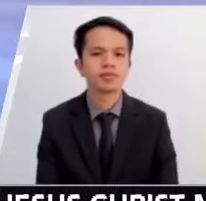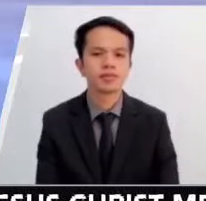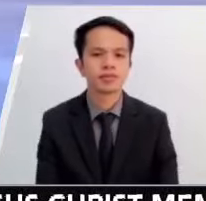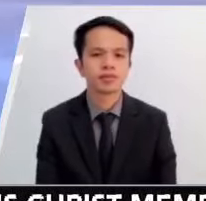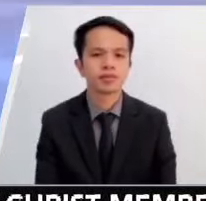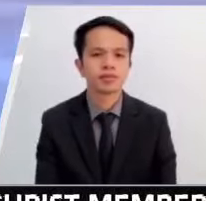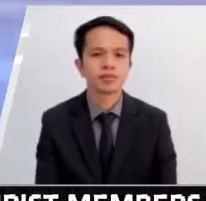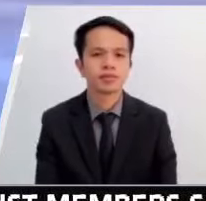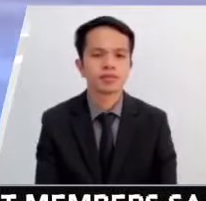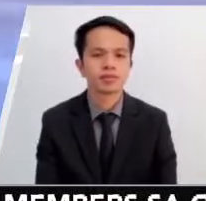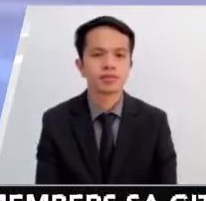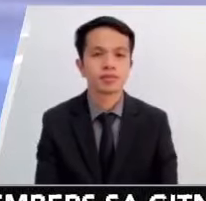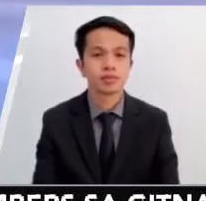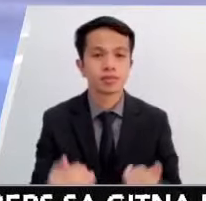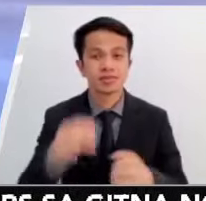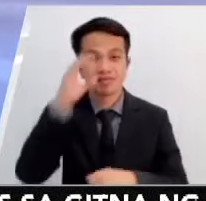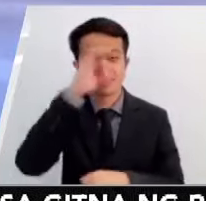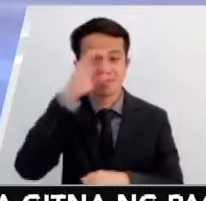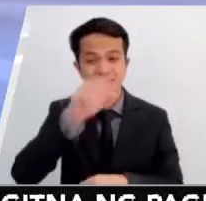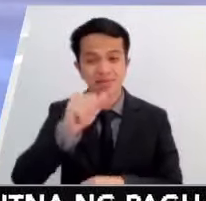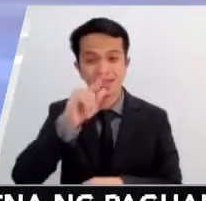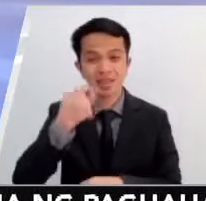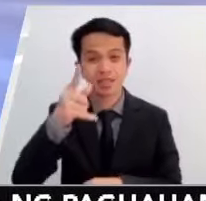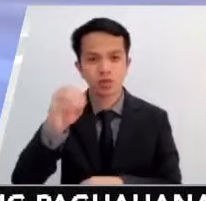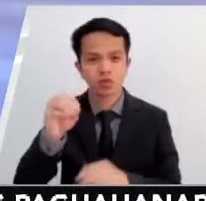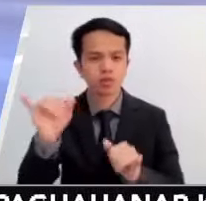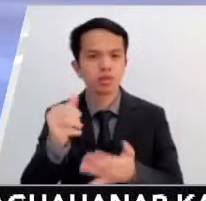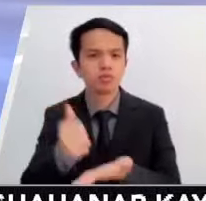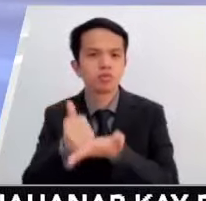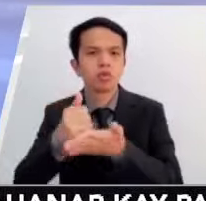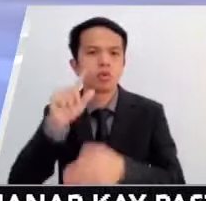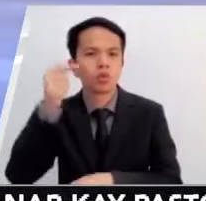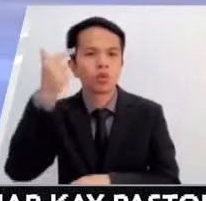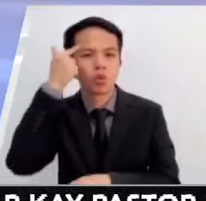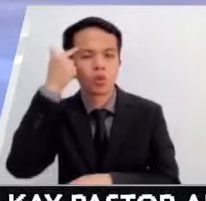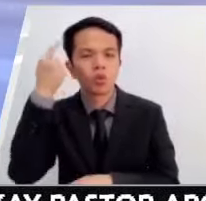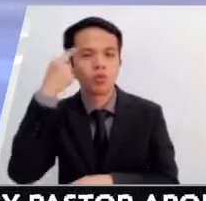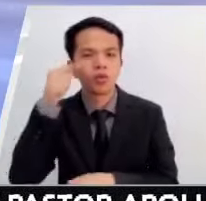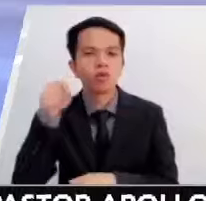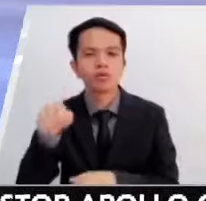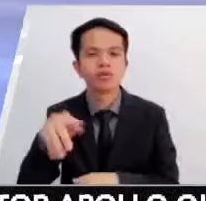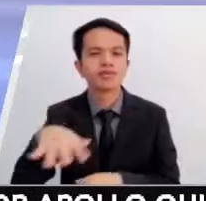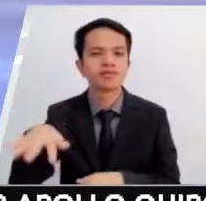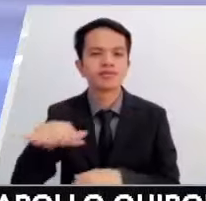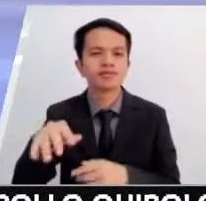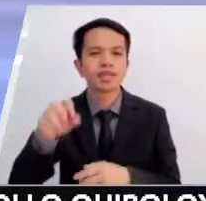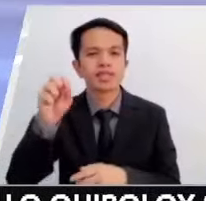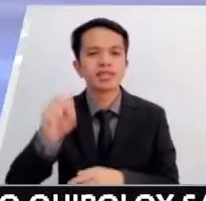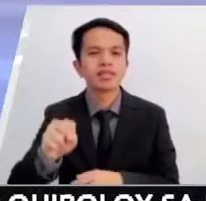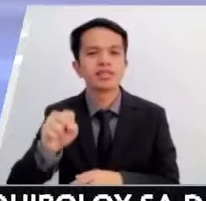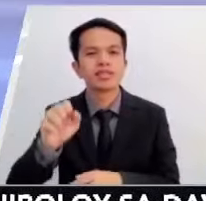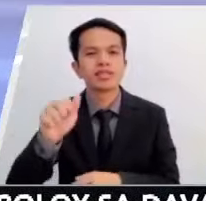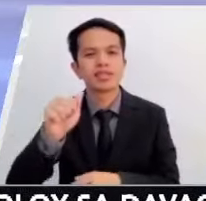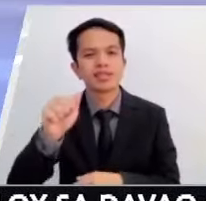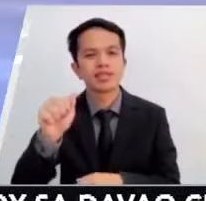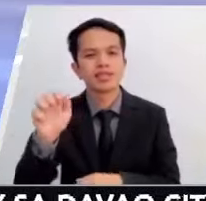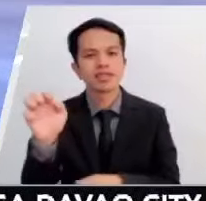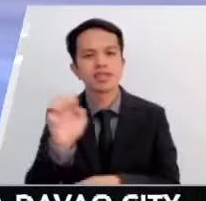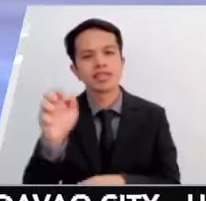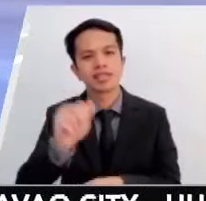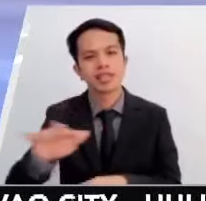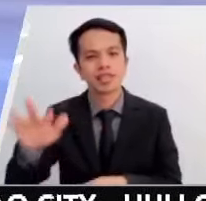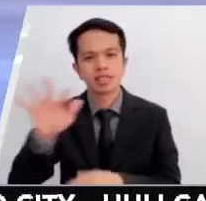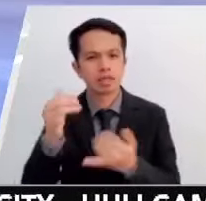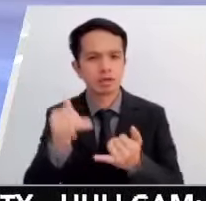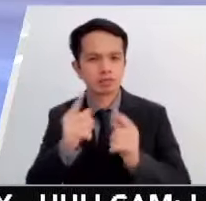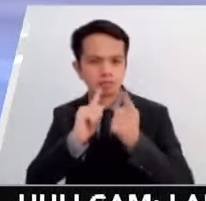Kaugnay ng paghahanap kay Alice Guo at pakikipagtulungan ng pamahalaan sa counterpart authority sa Southeast Asia, kausapin natin si Presidential Anti-Organized Crime